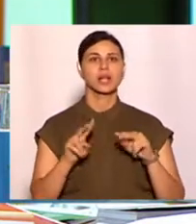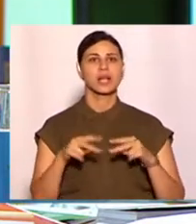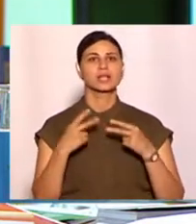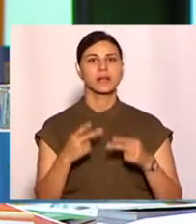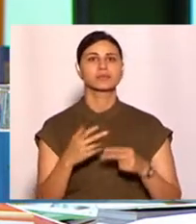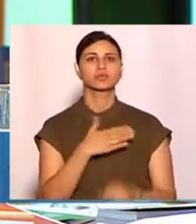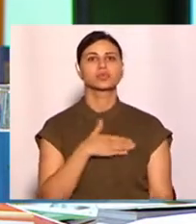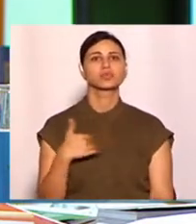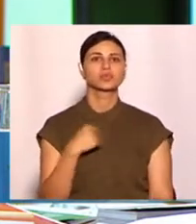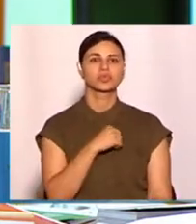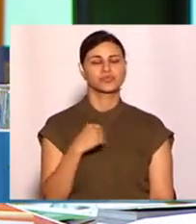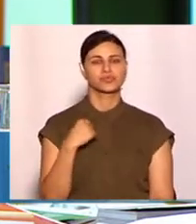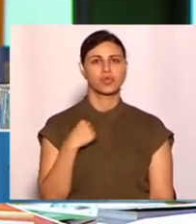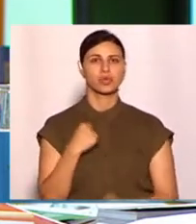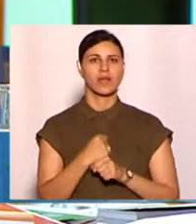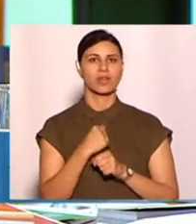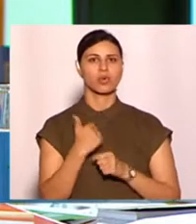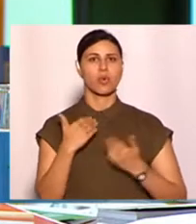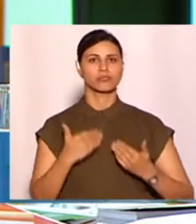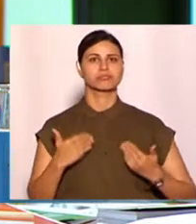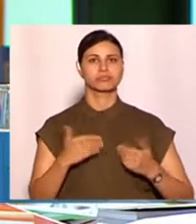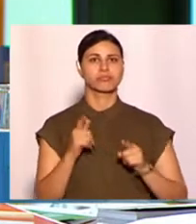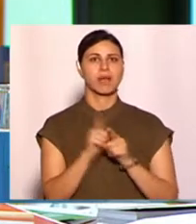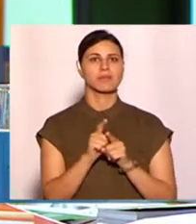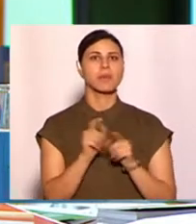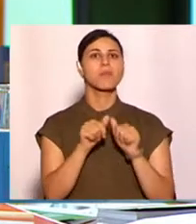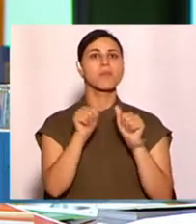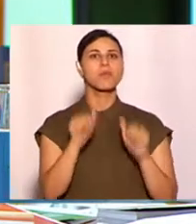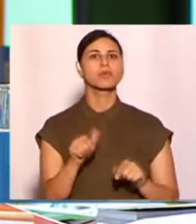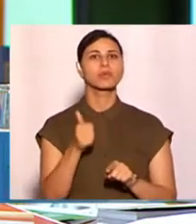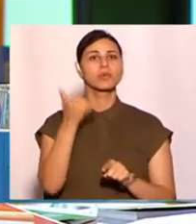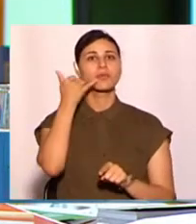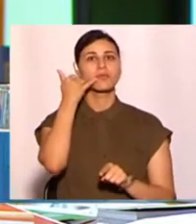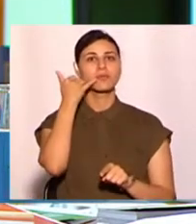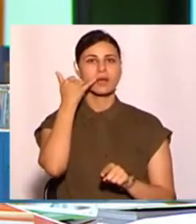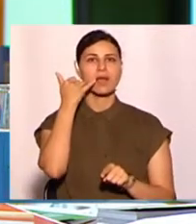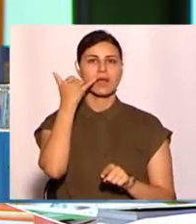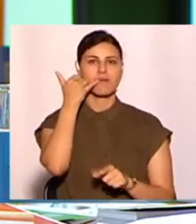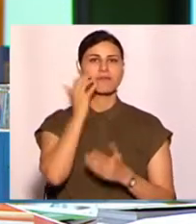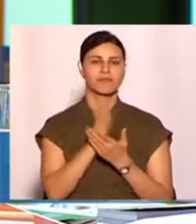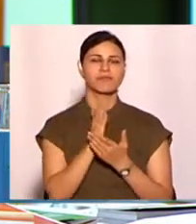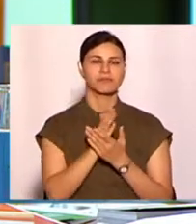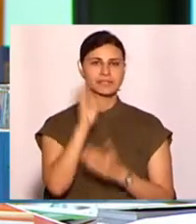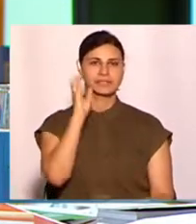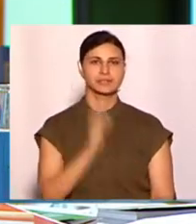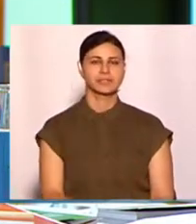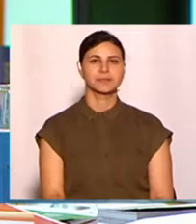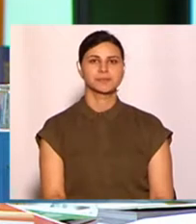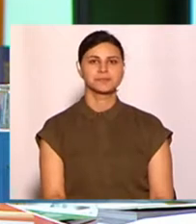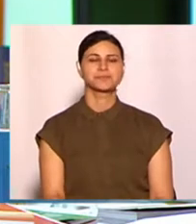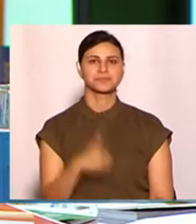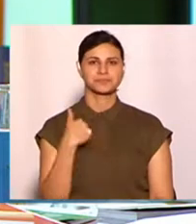ძუძუს თვითგასინჯაზე და მაყურებელი გვერდება. დილამშვიდობისა გისმენთ.